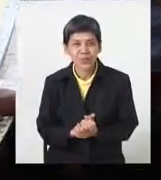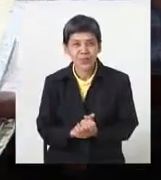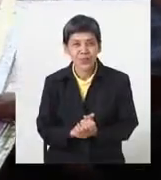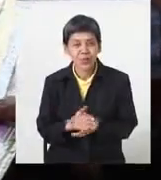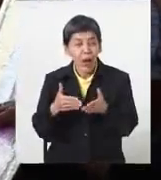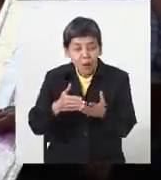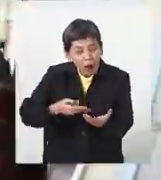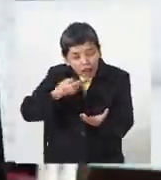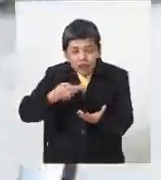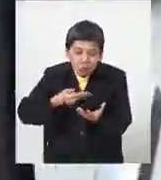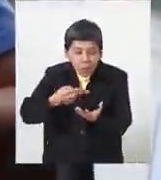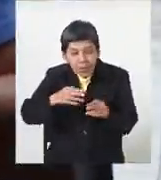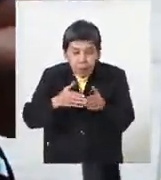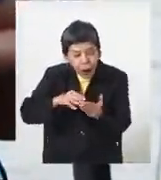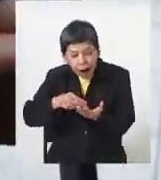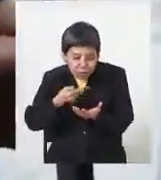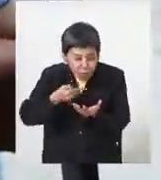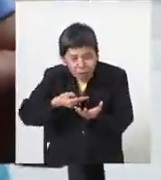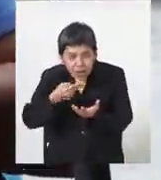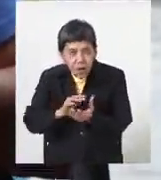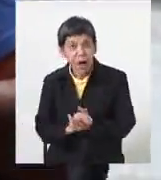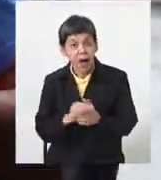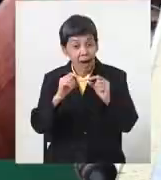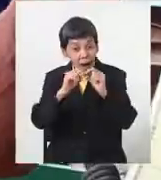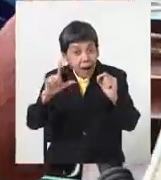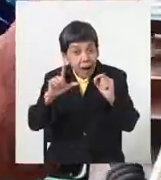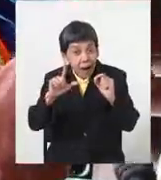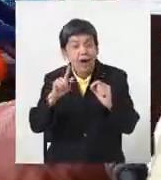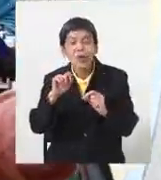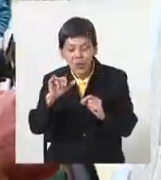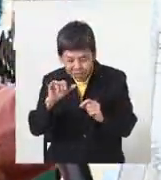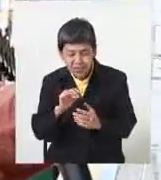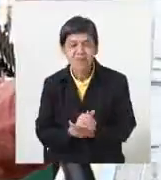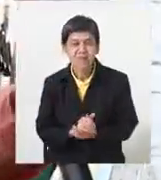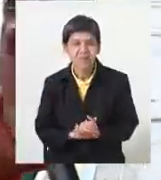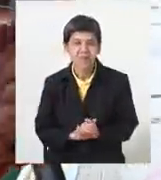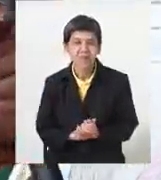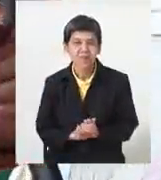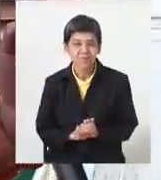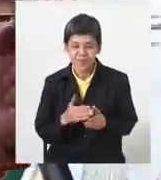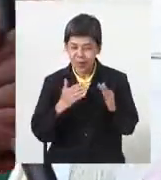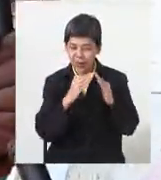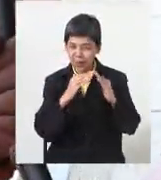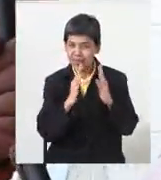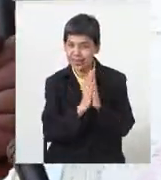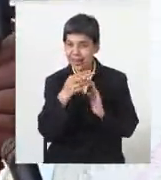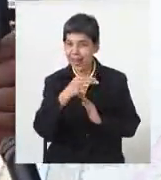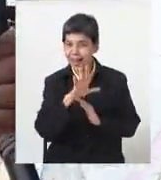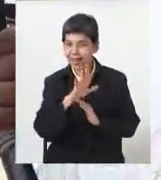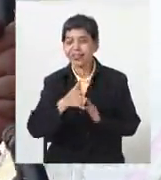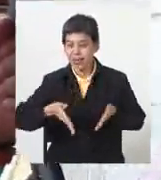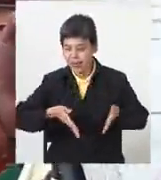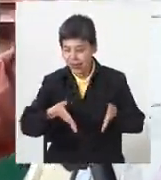ยำรอยเรือกินเลยครับอาจารย์รอยเรือกินวันนี้บะหมี่ต้มยำแม่ระเบียบหลัก 5